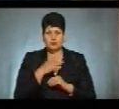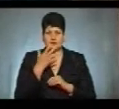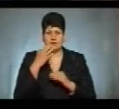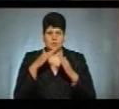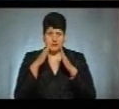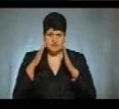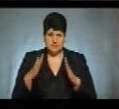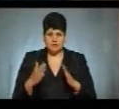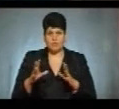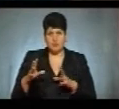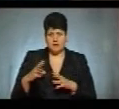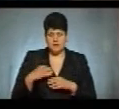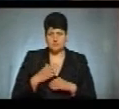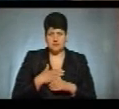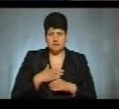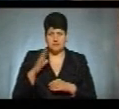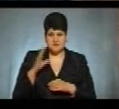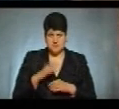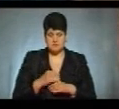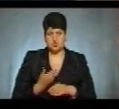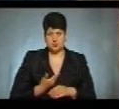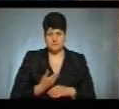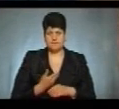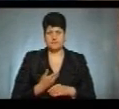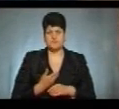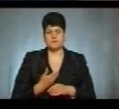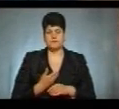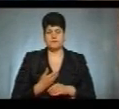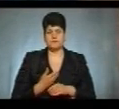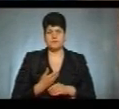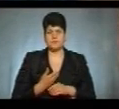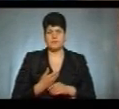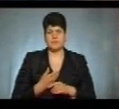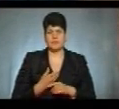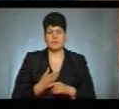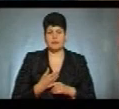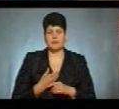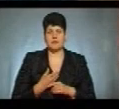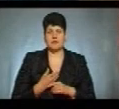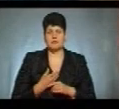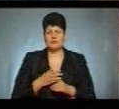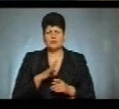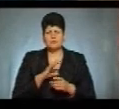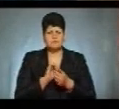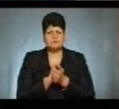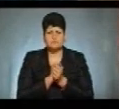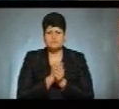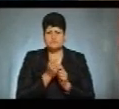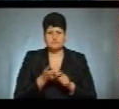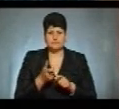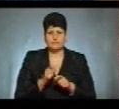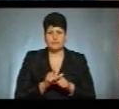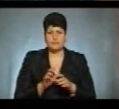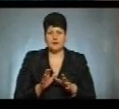хаті в нас разом зі всіми нами. То так, як та сільотка була вкладена, там не дуже був великий